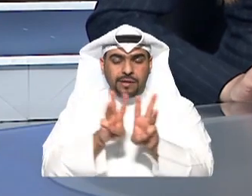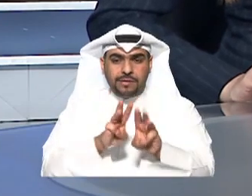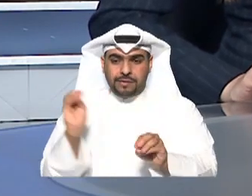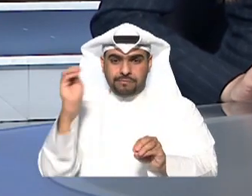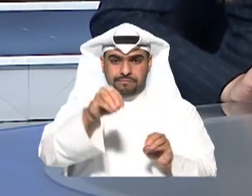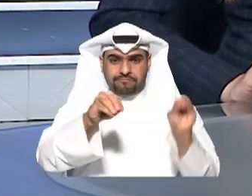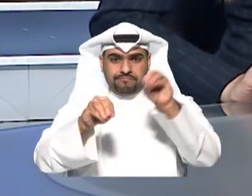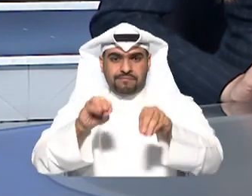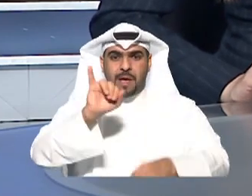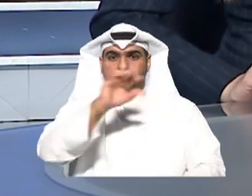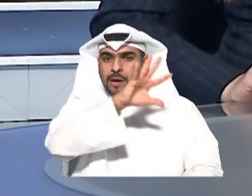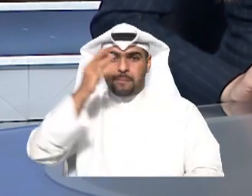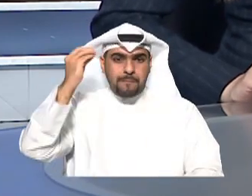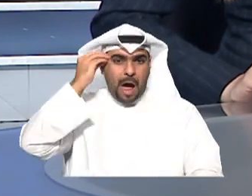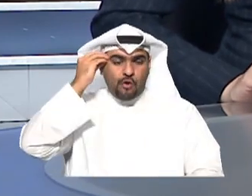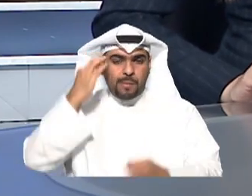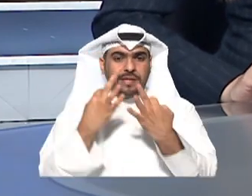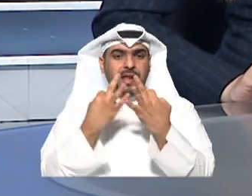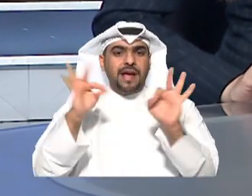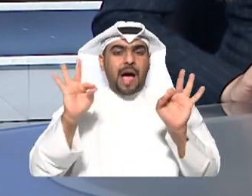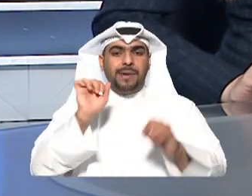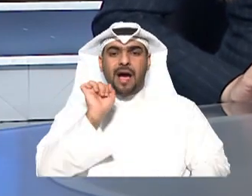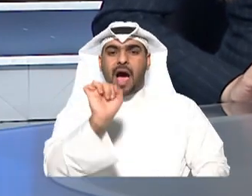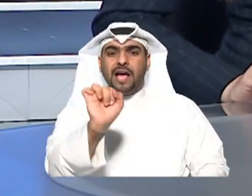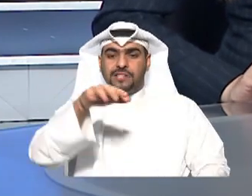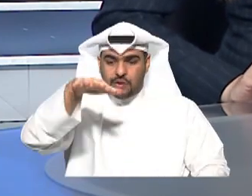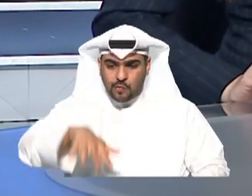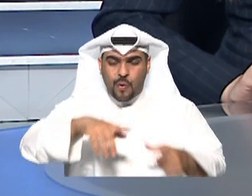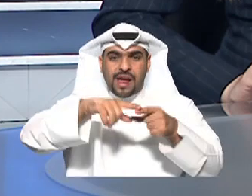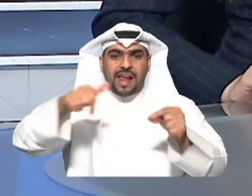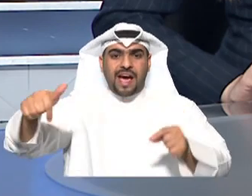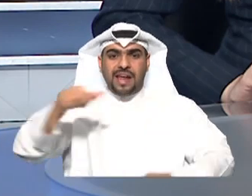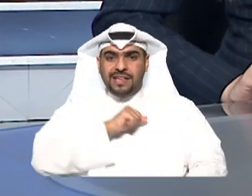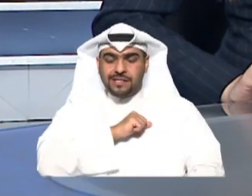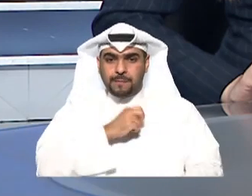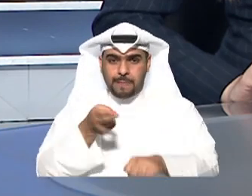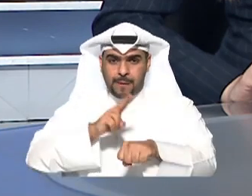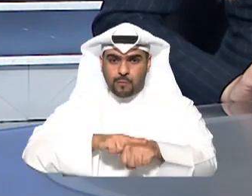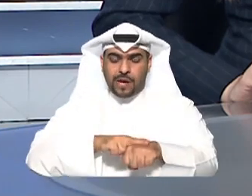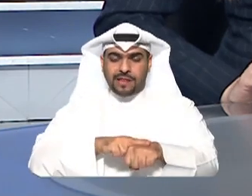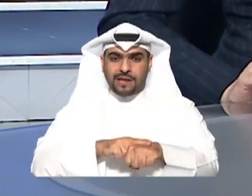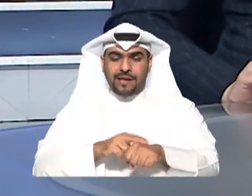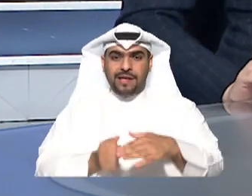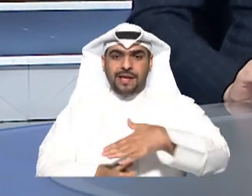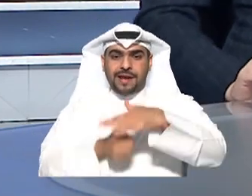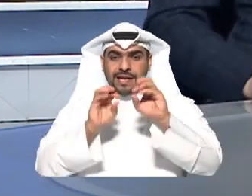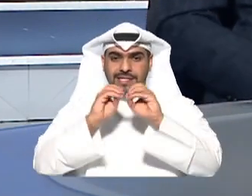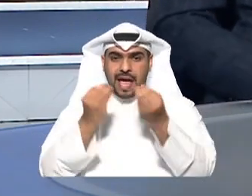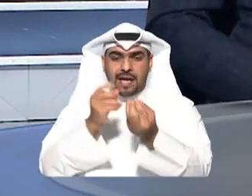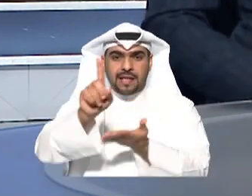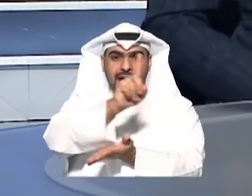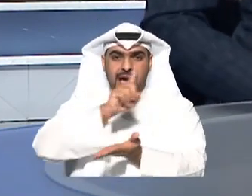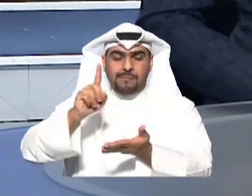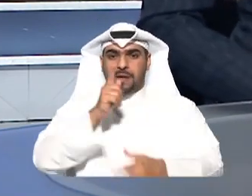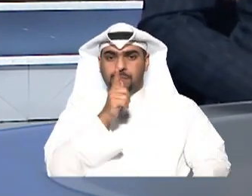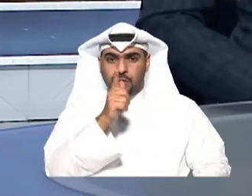على هامش مشاركته في الاجتماع أن المقترح الكويتي الخاص بالبوابة الخليجية حظي بإشادات من قبل